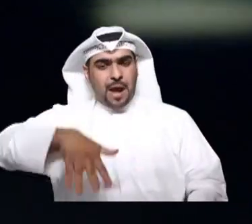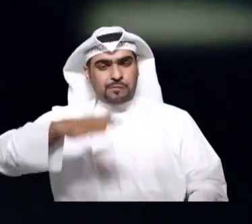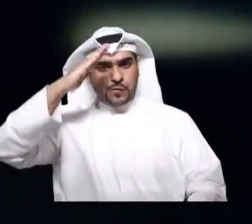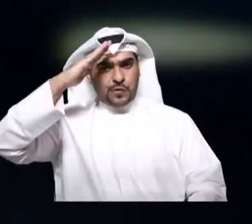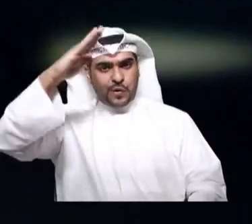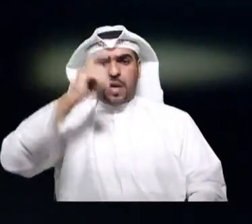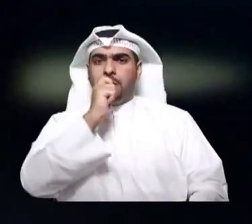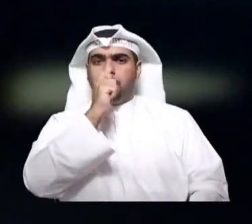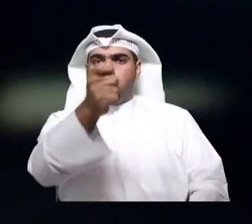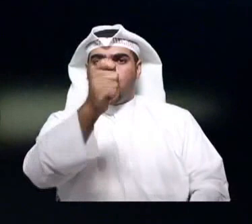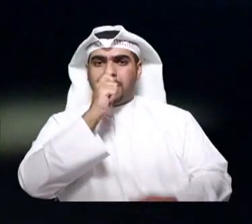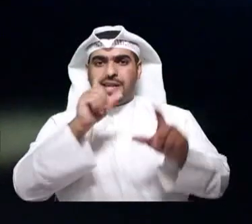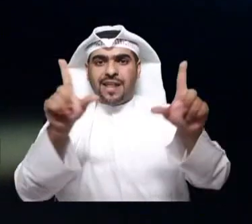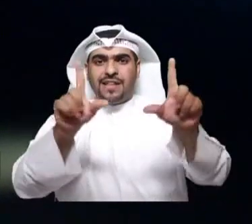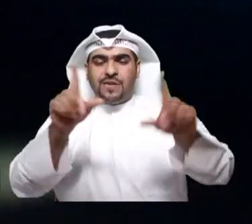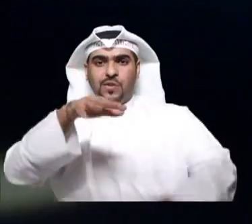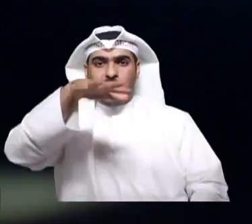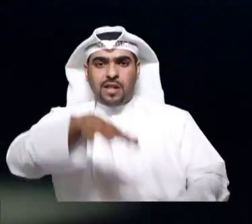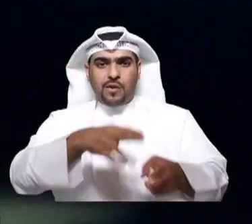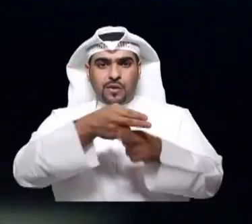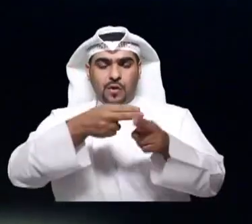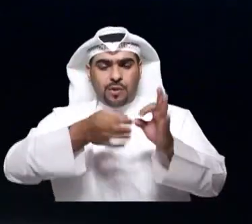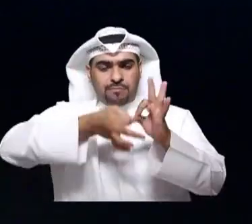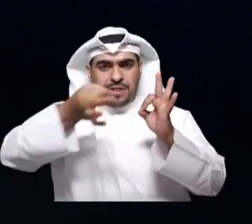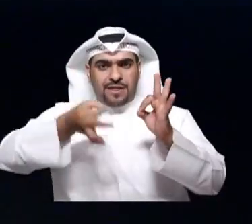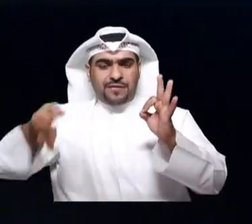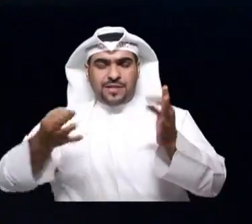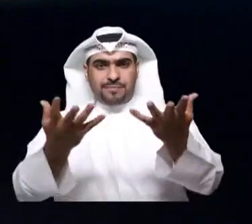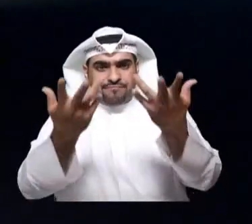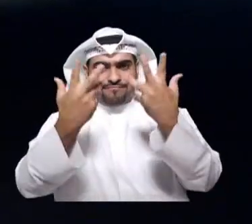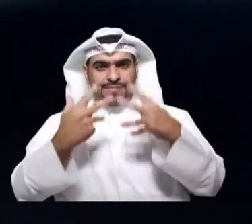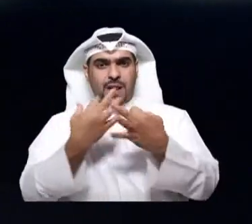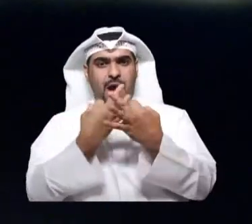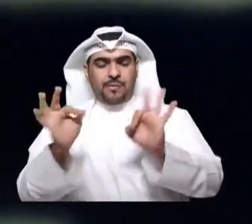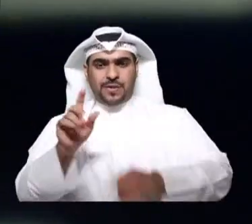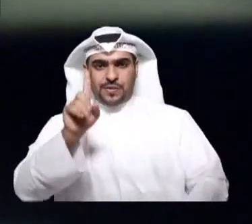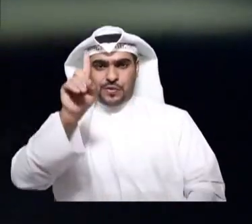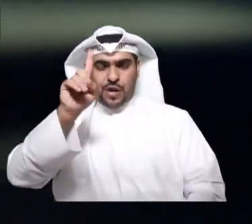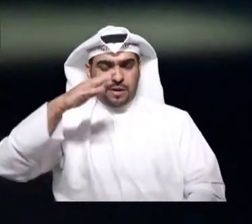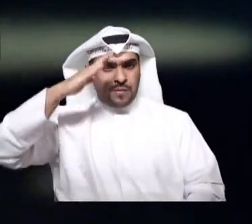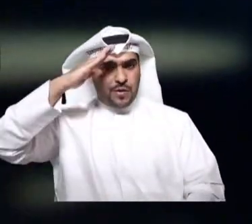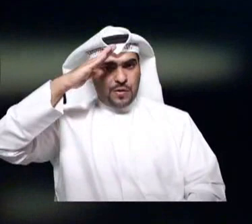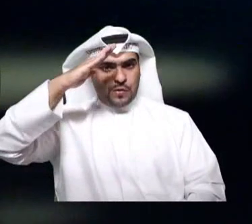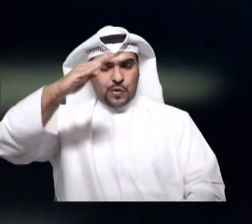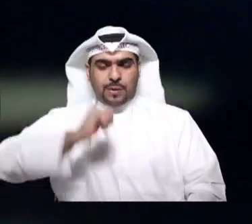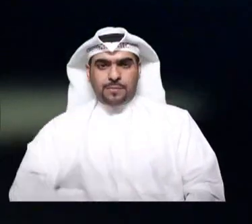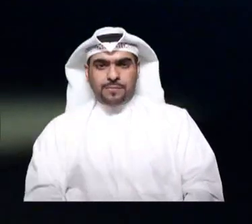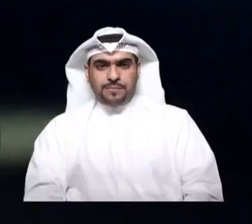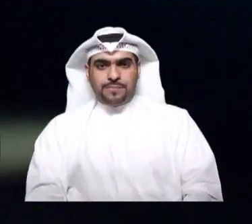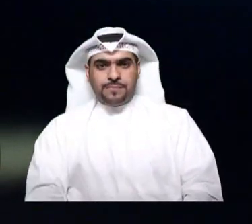لقاءات لاحقة إن شاء الله، في نشرات أيضا لاحقة لإطلاعنا على آخر ما لديك من أخبار حول هذا